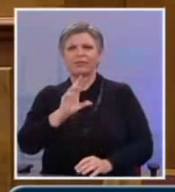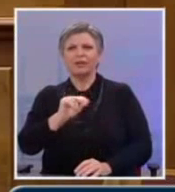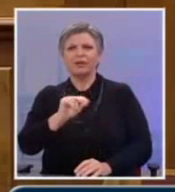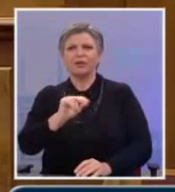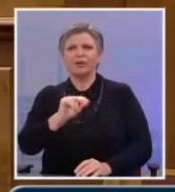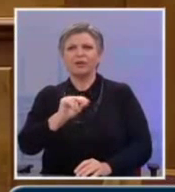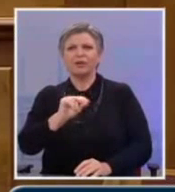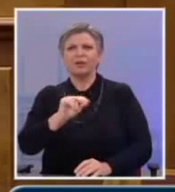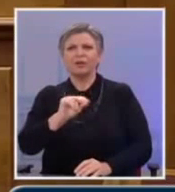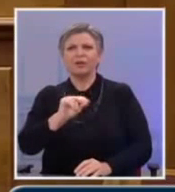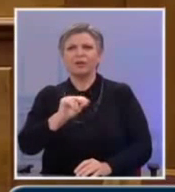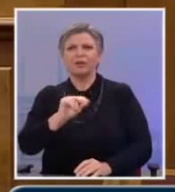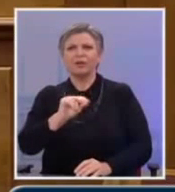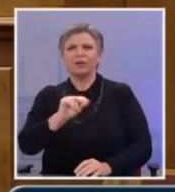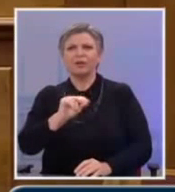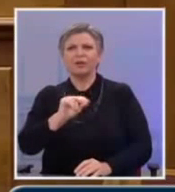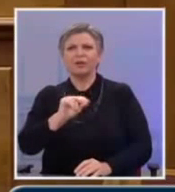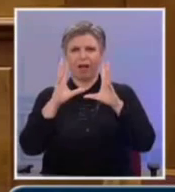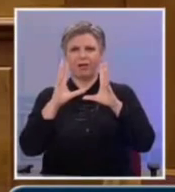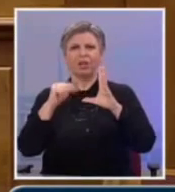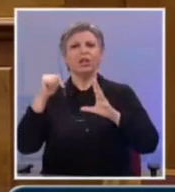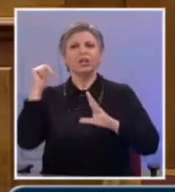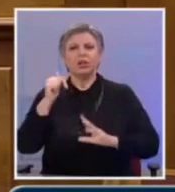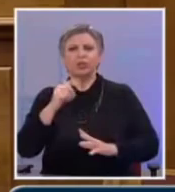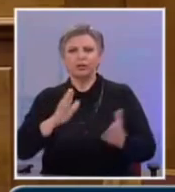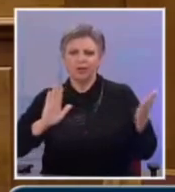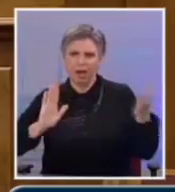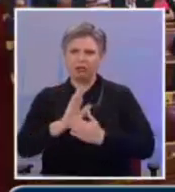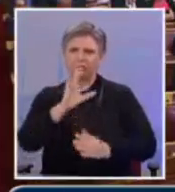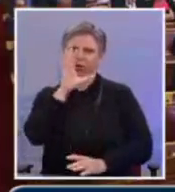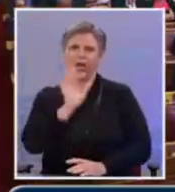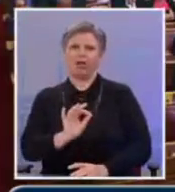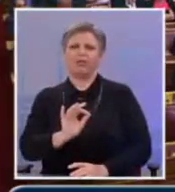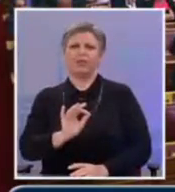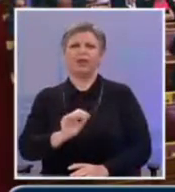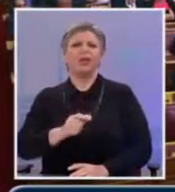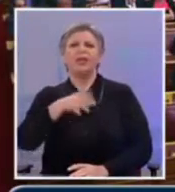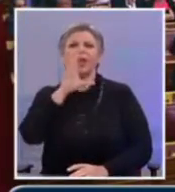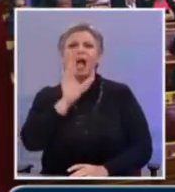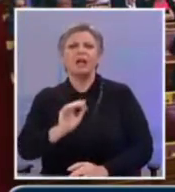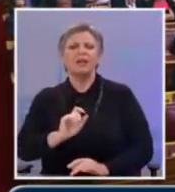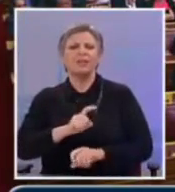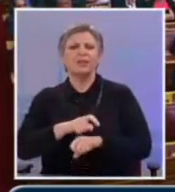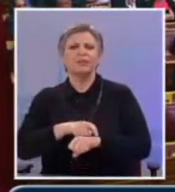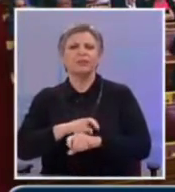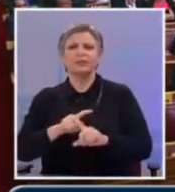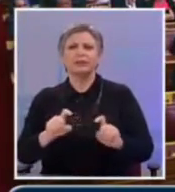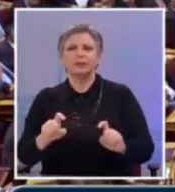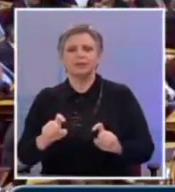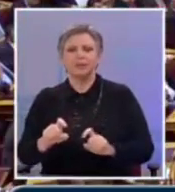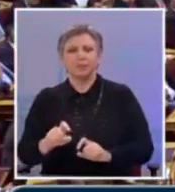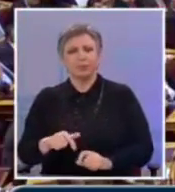όμως και βρισκόμαστε όλοι μπροστά με την πραγματικότητα και η πραγματικότητα είναι ότι